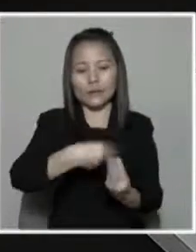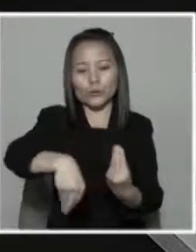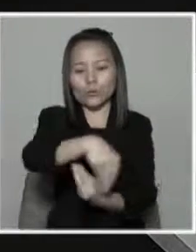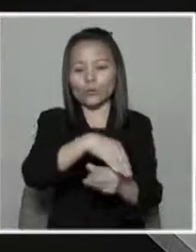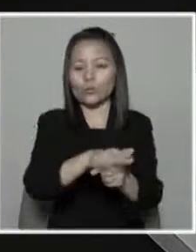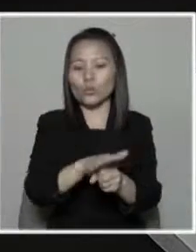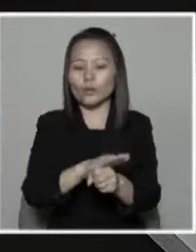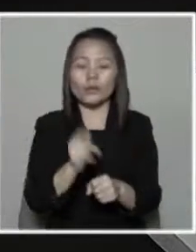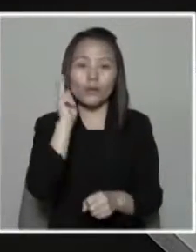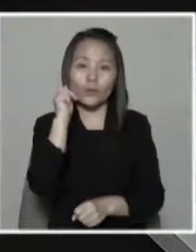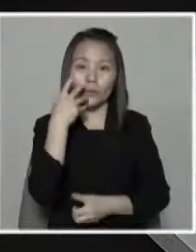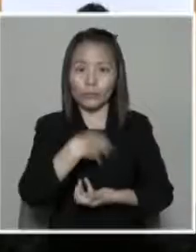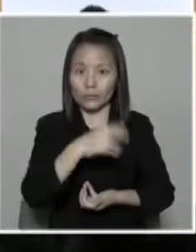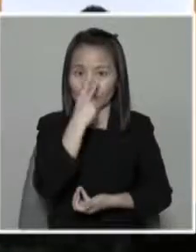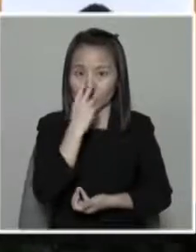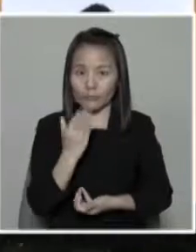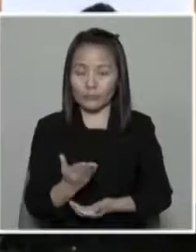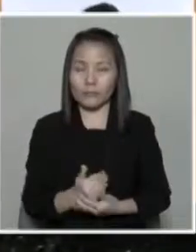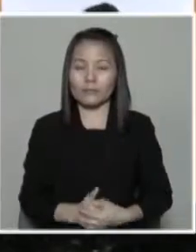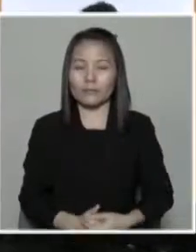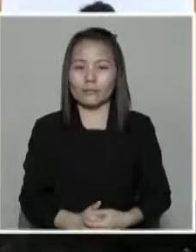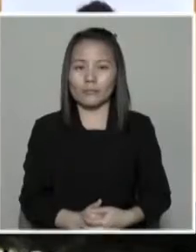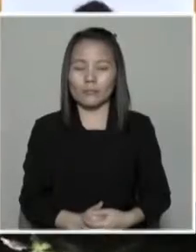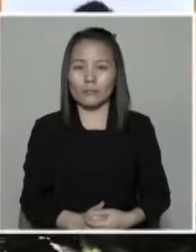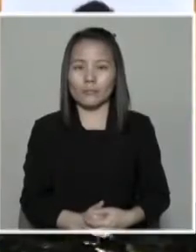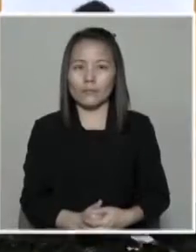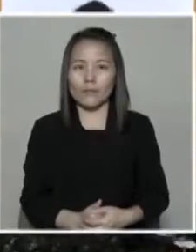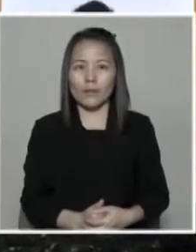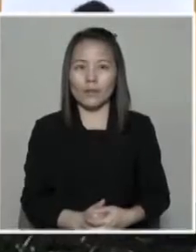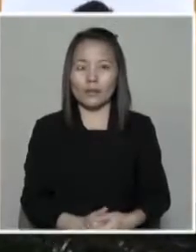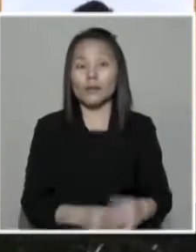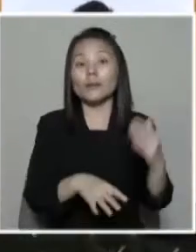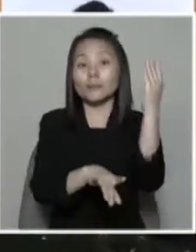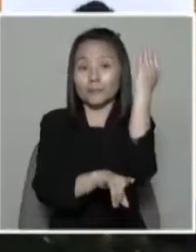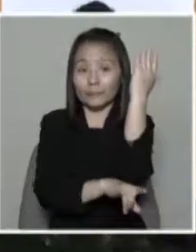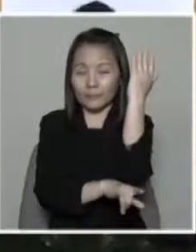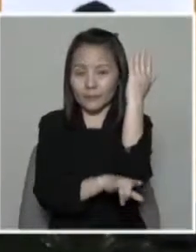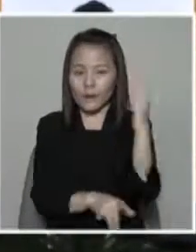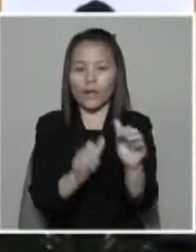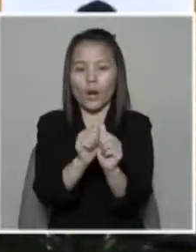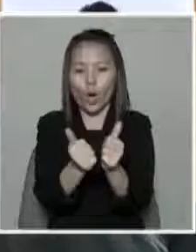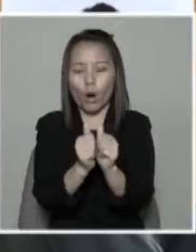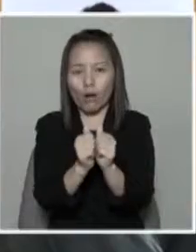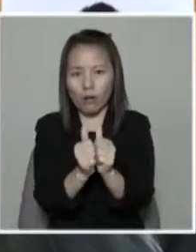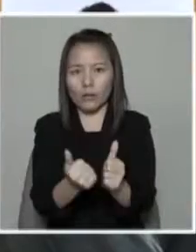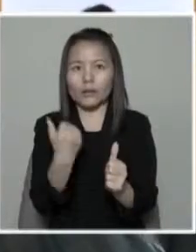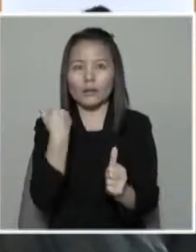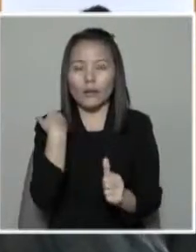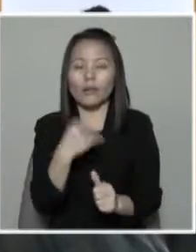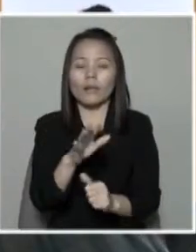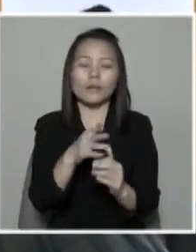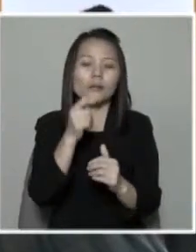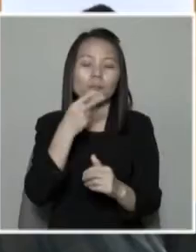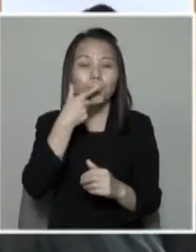ตามจากรายงานค่ะ ลำอ่อนมันสำปะหลังหอยเชอรี่ปลาแห้งและกากน้ำตาล